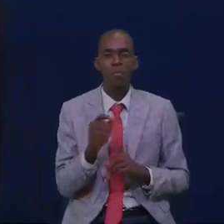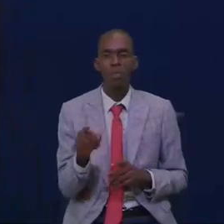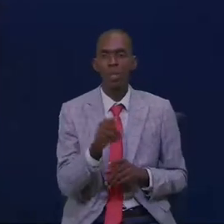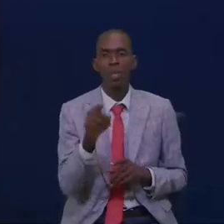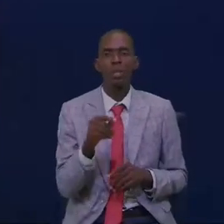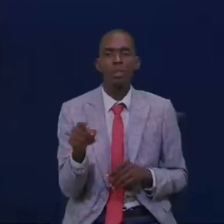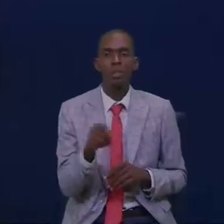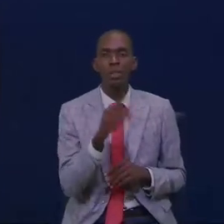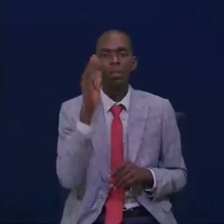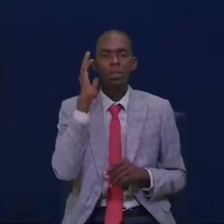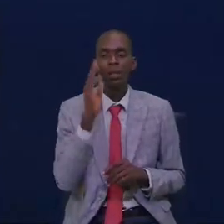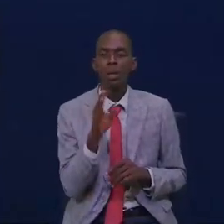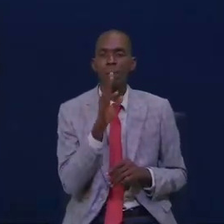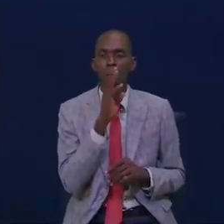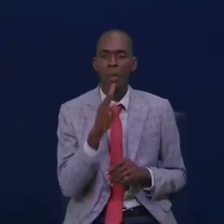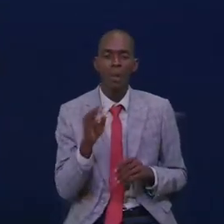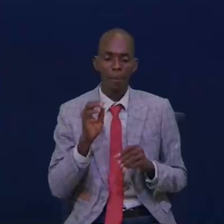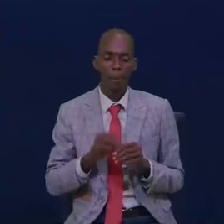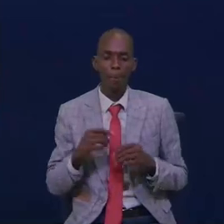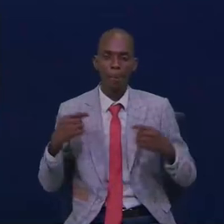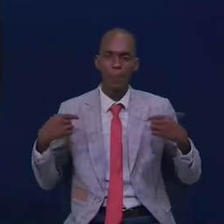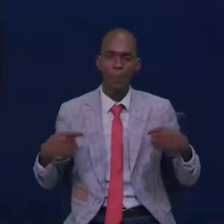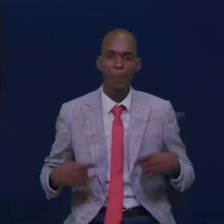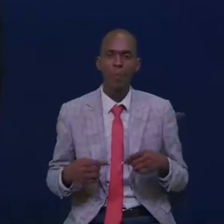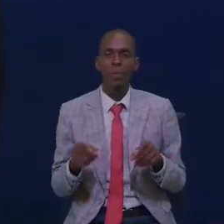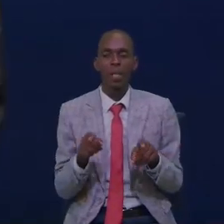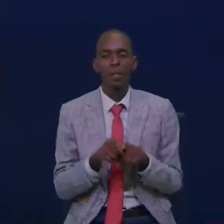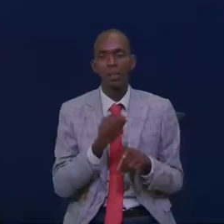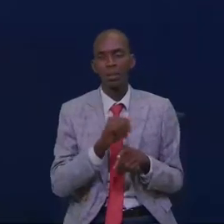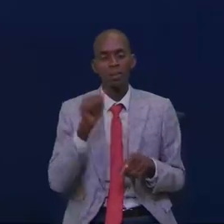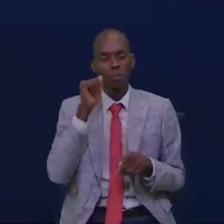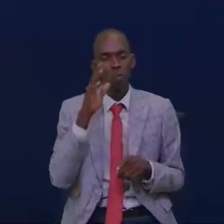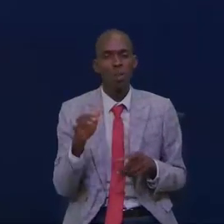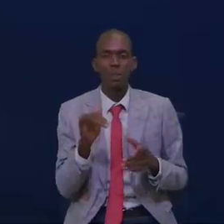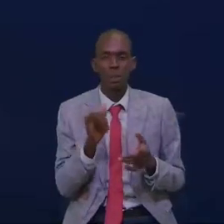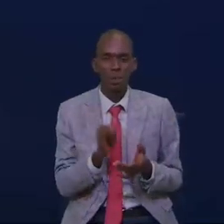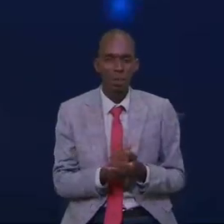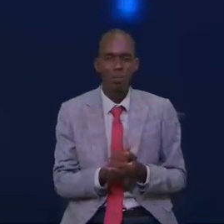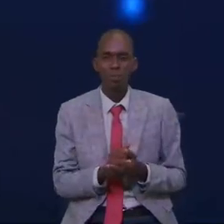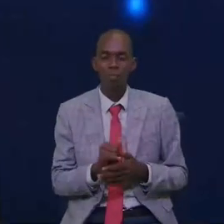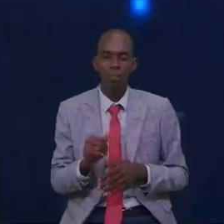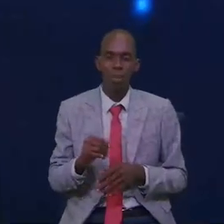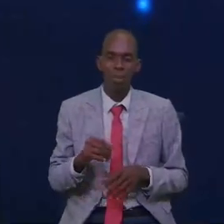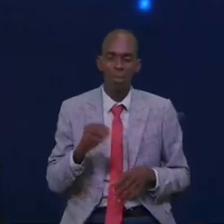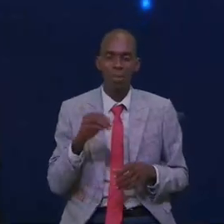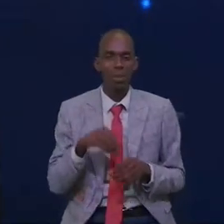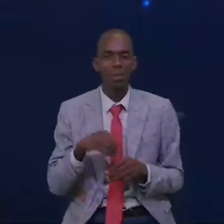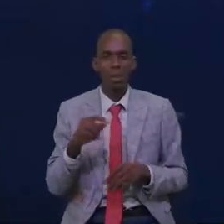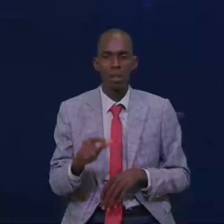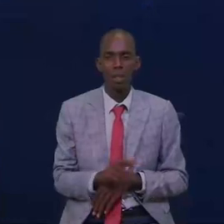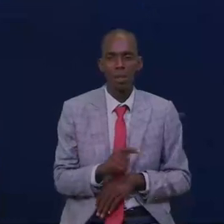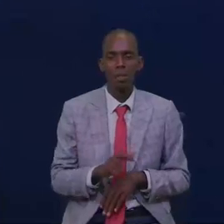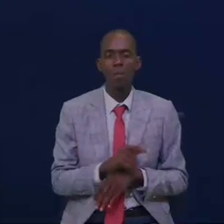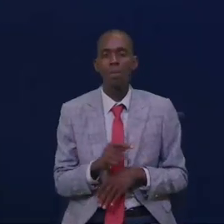se tordent comme une femme en travail. Ils se regardent les